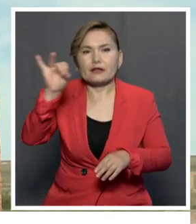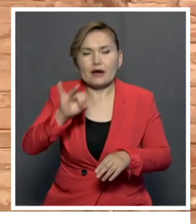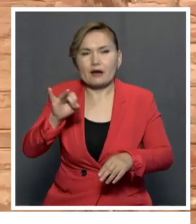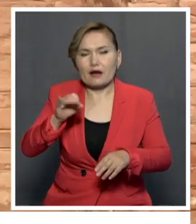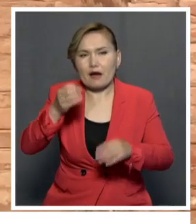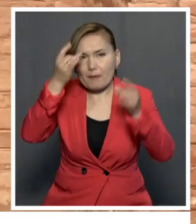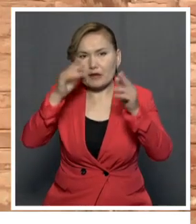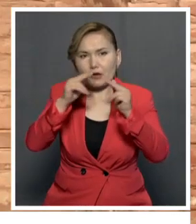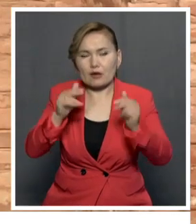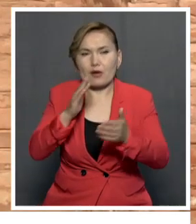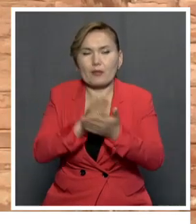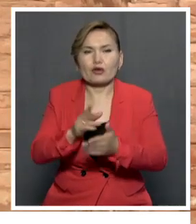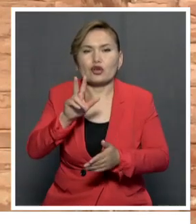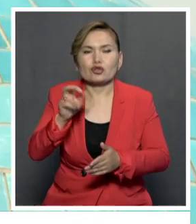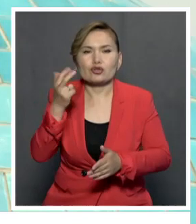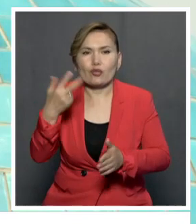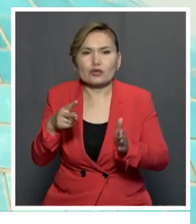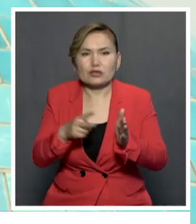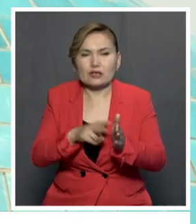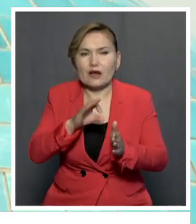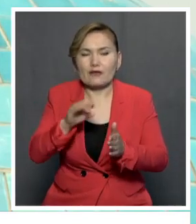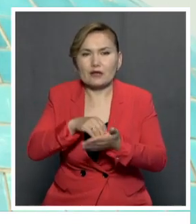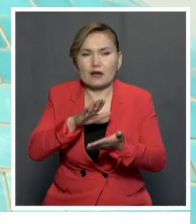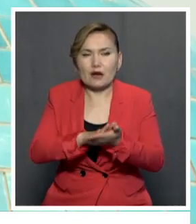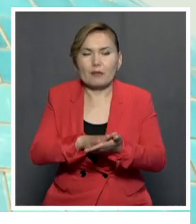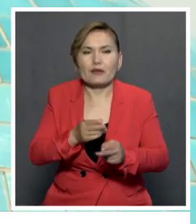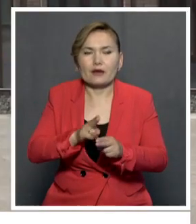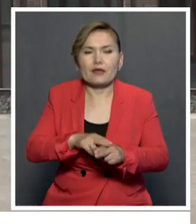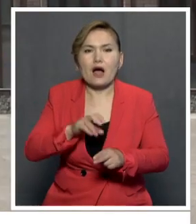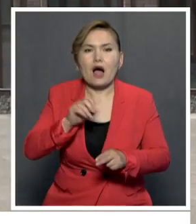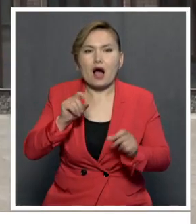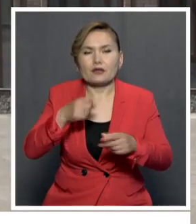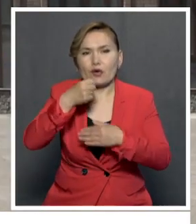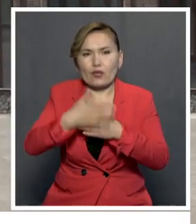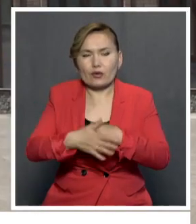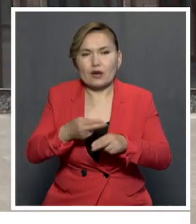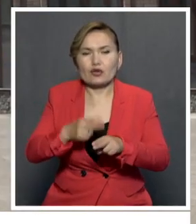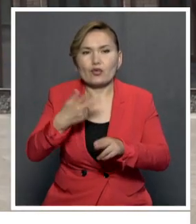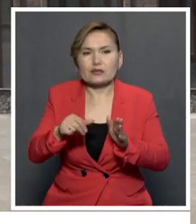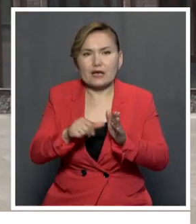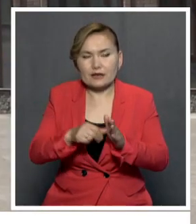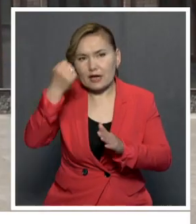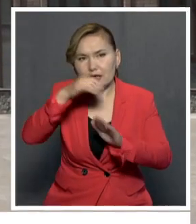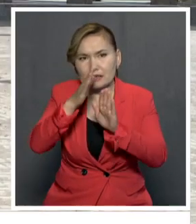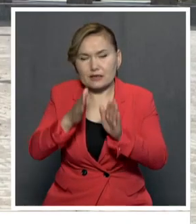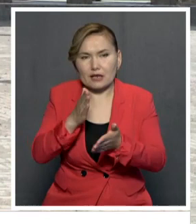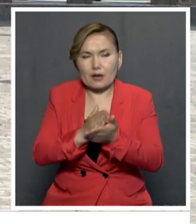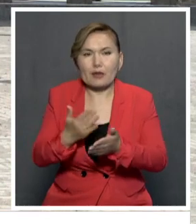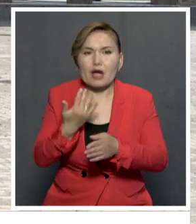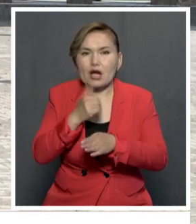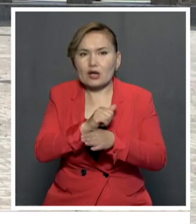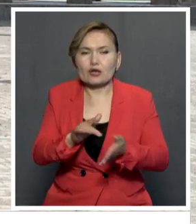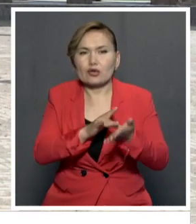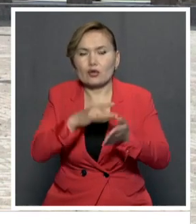өте көп. Соның 337-сі ғана ресми тіркелген. Ал Алтын Орда тарихымен байланысты 30-дан астам ескерткіш бар. Оларды көру үшін туристер мыңдап